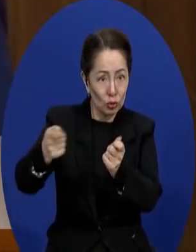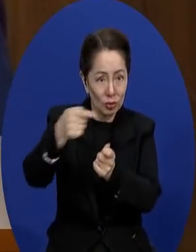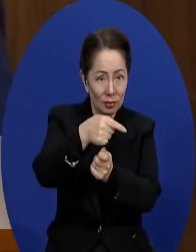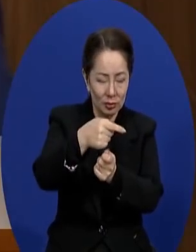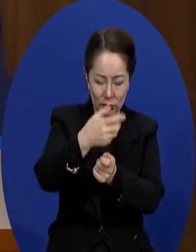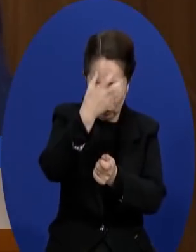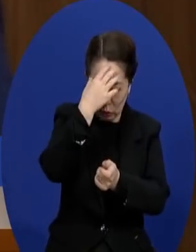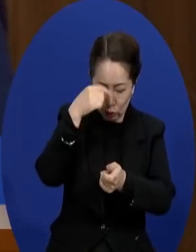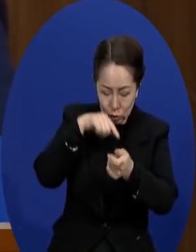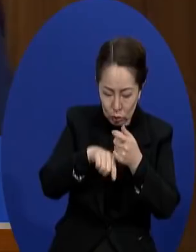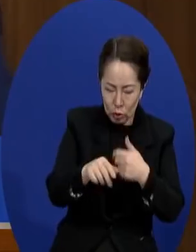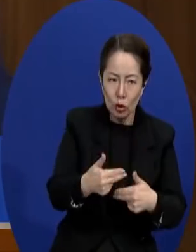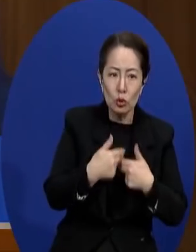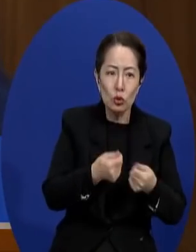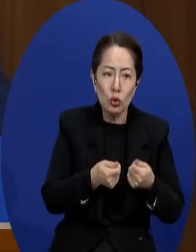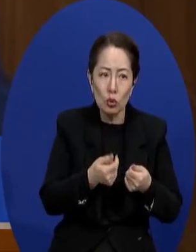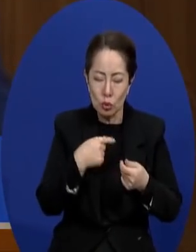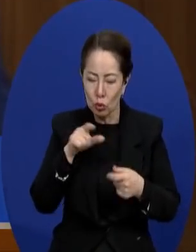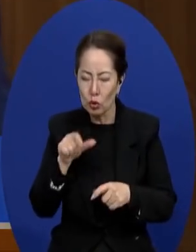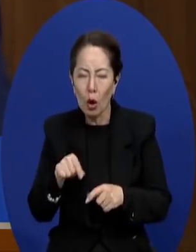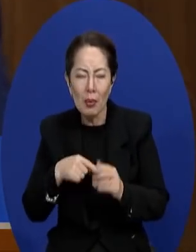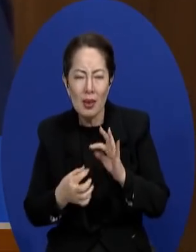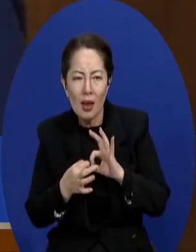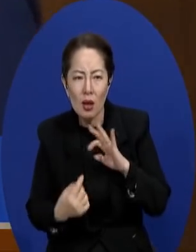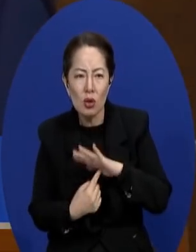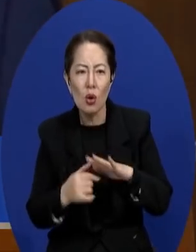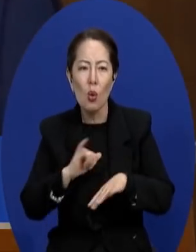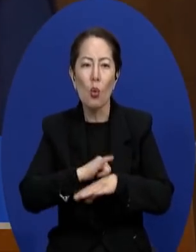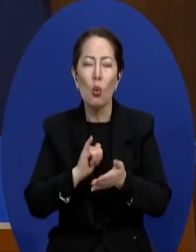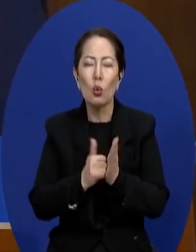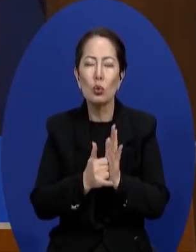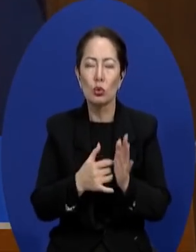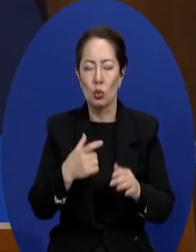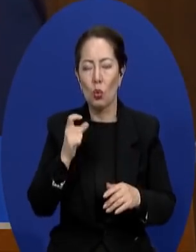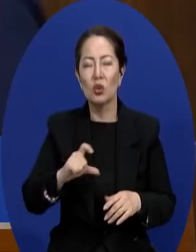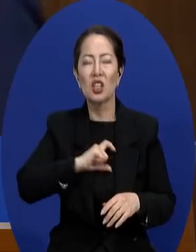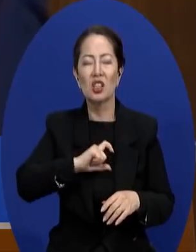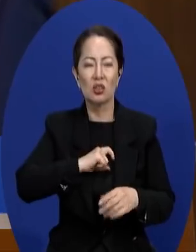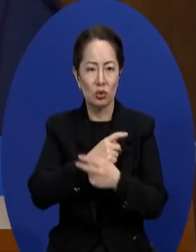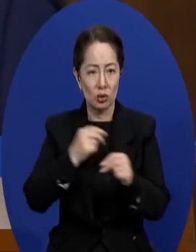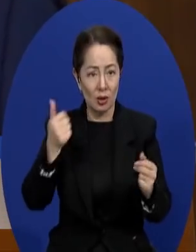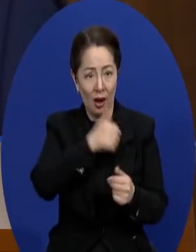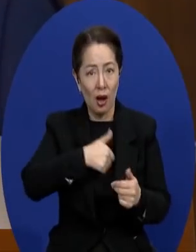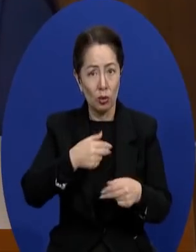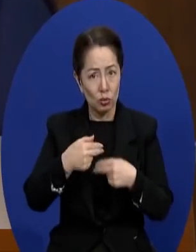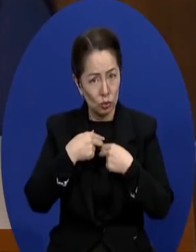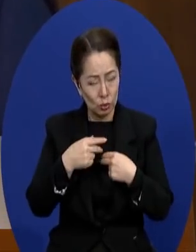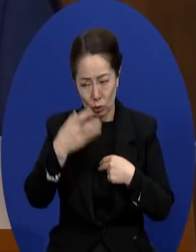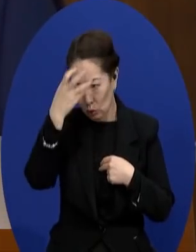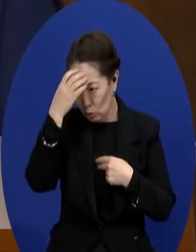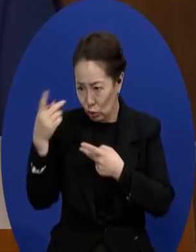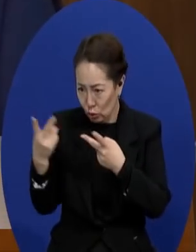чинь цаад ухтаавал хүний эрх хэрэгчлэг хангалттай чиглэгдээд байгаа. Төрийн үйл ажиллагааг нэг үрчлэн сайн зохицуулж өгөхгүй